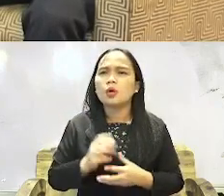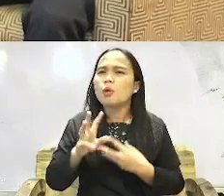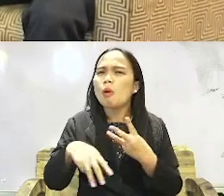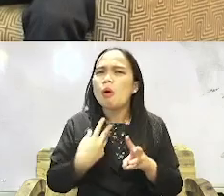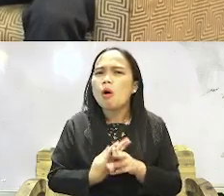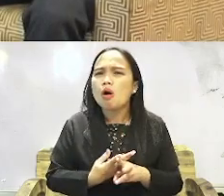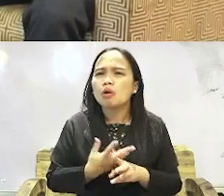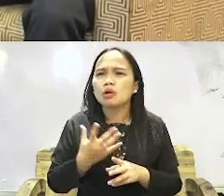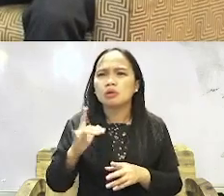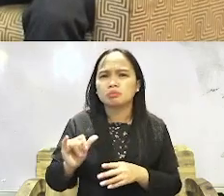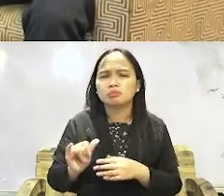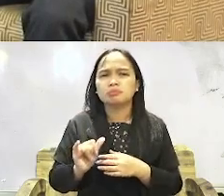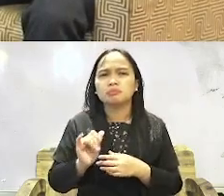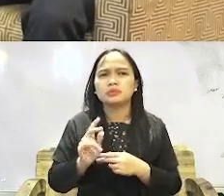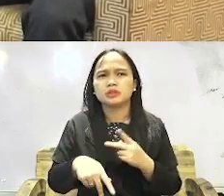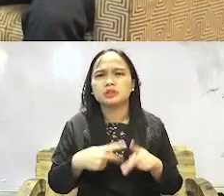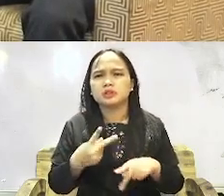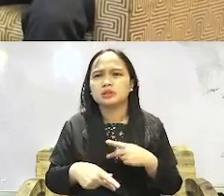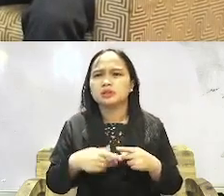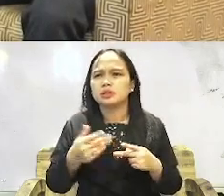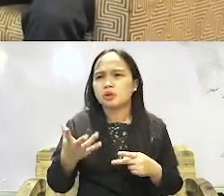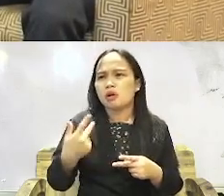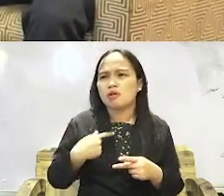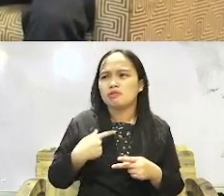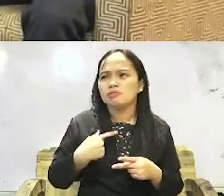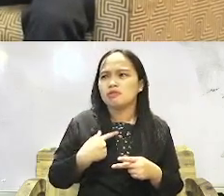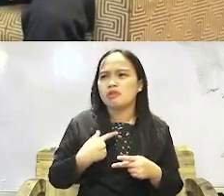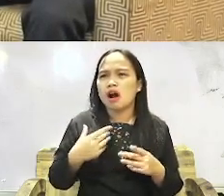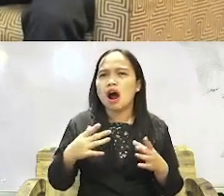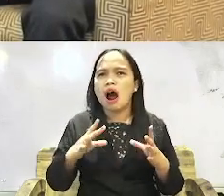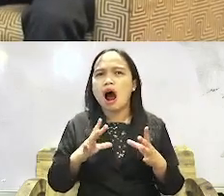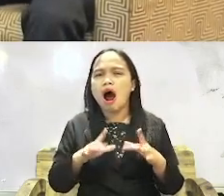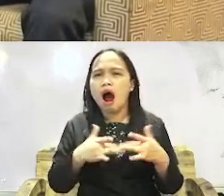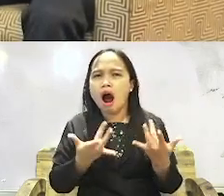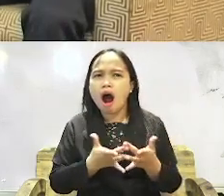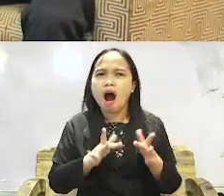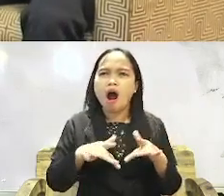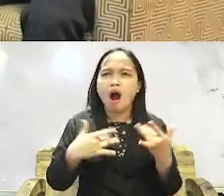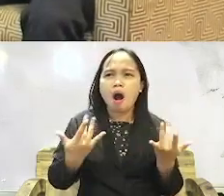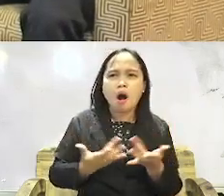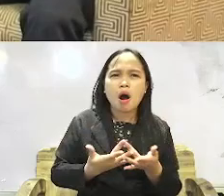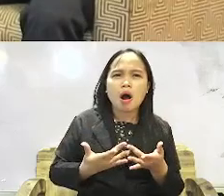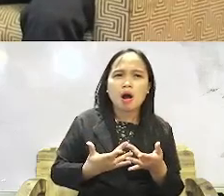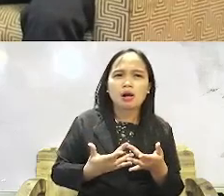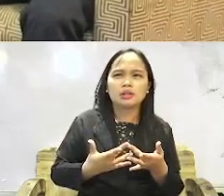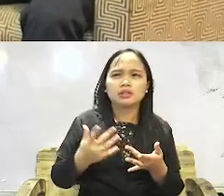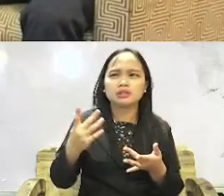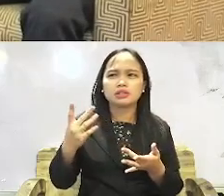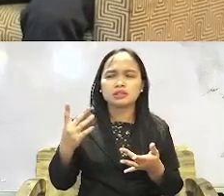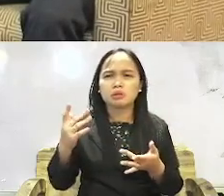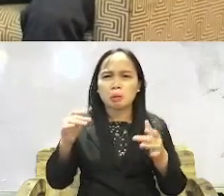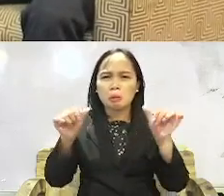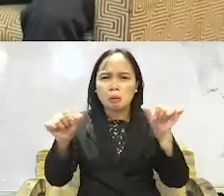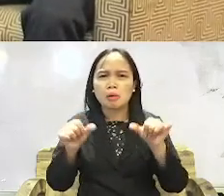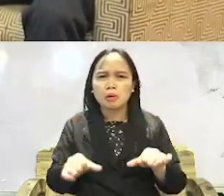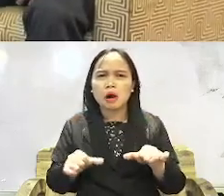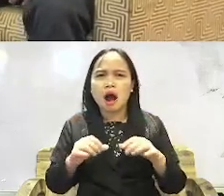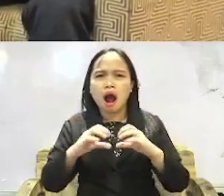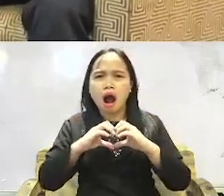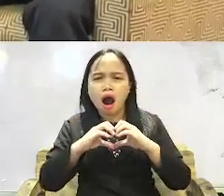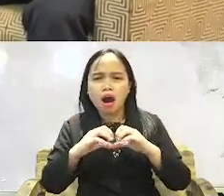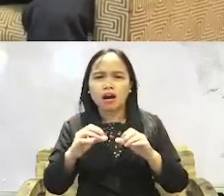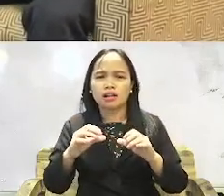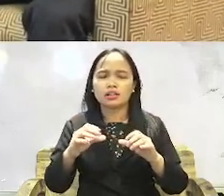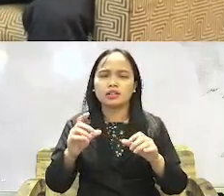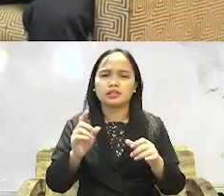worldly people. I'm talking about yung mga pa-K-pop, K-pop. May mga pa-heart-heart pa. Nakuha niyo ba yun? You see? So,